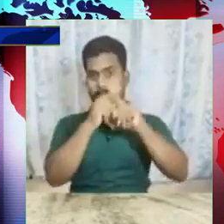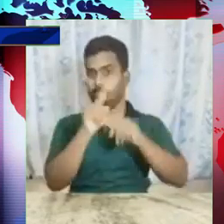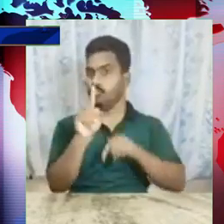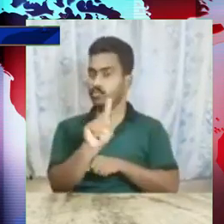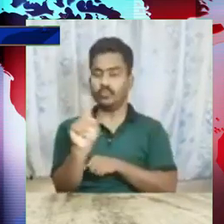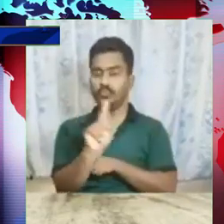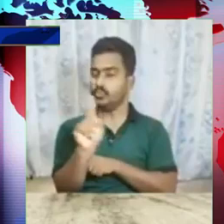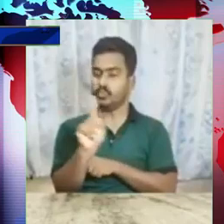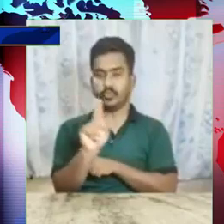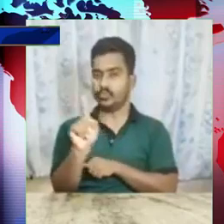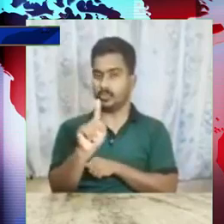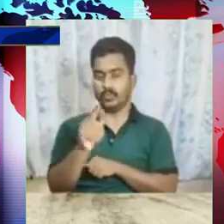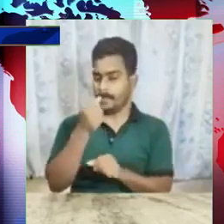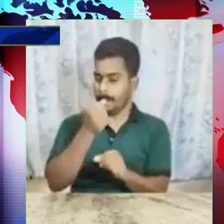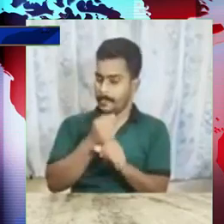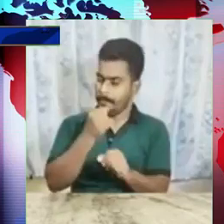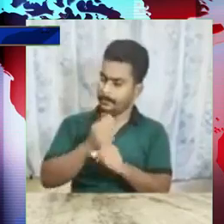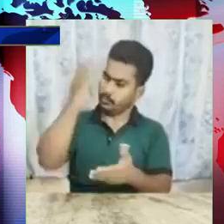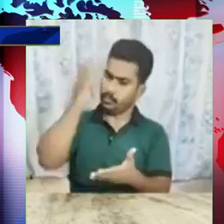ജില്ലാന്തര യാത്രകൾക്ക് തടസ്സമില്ല.